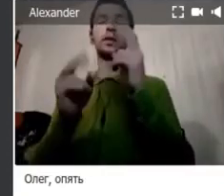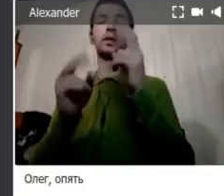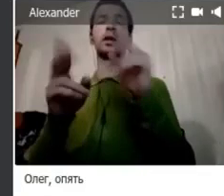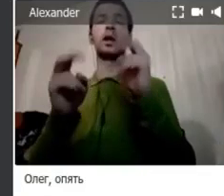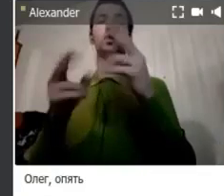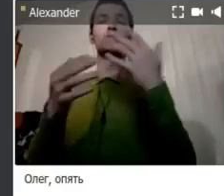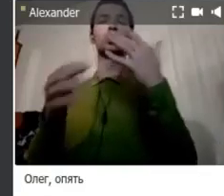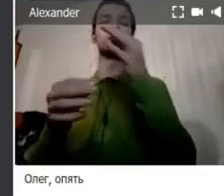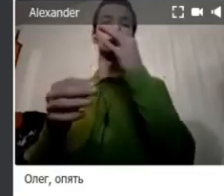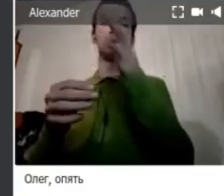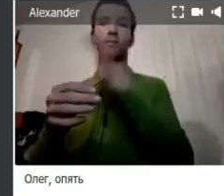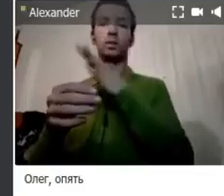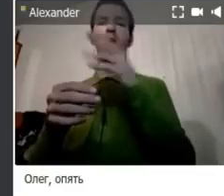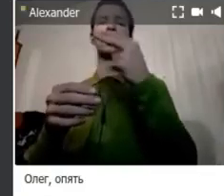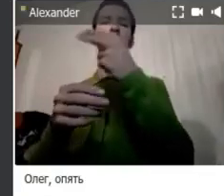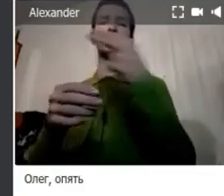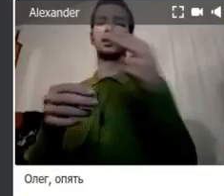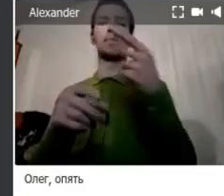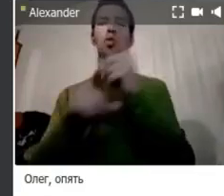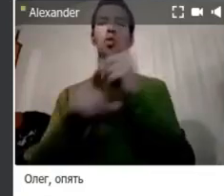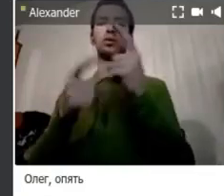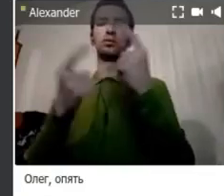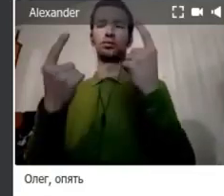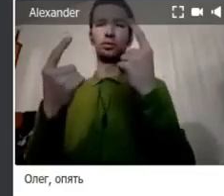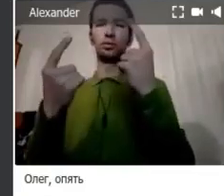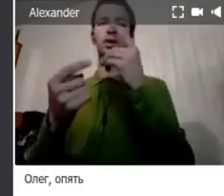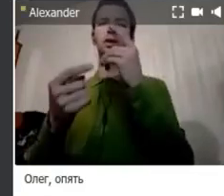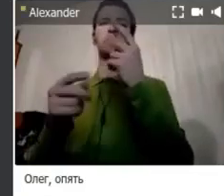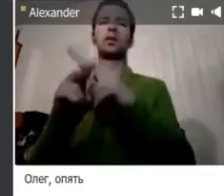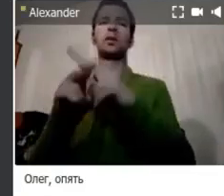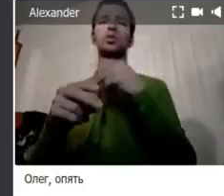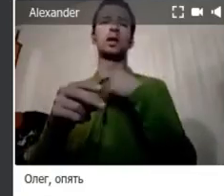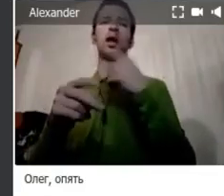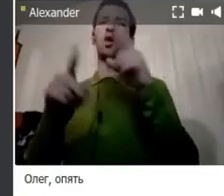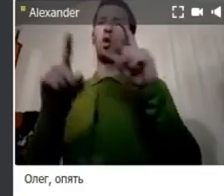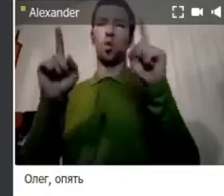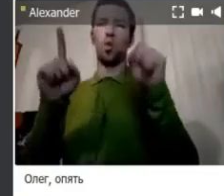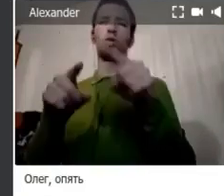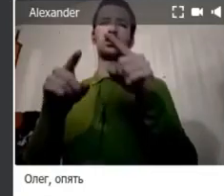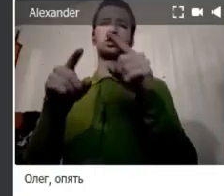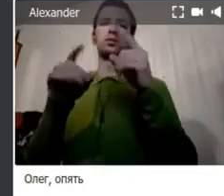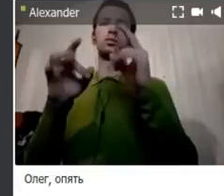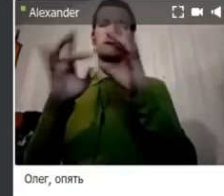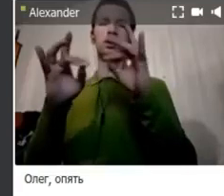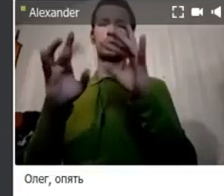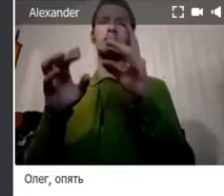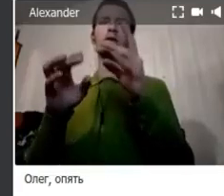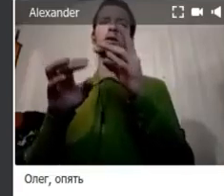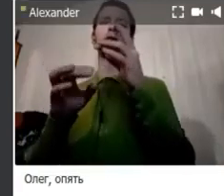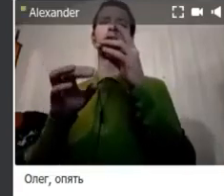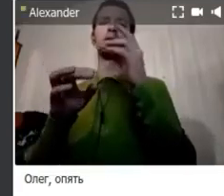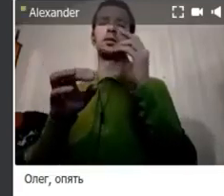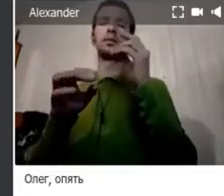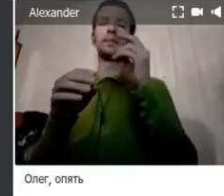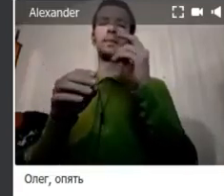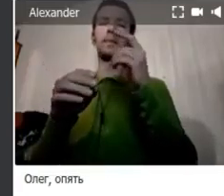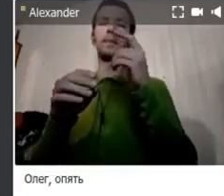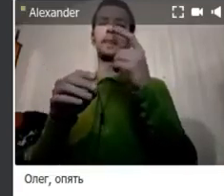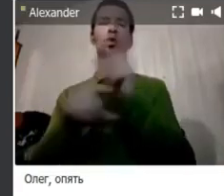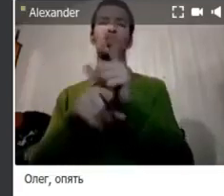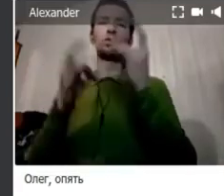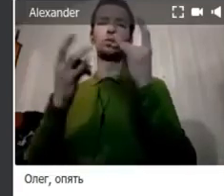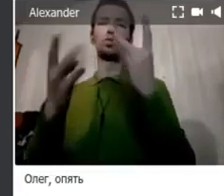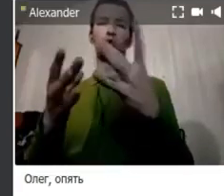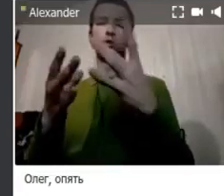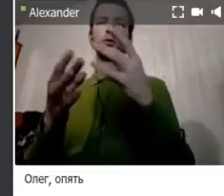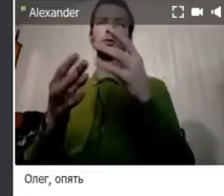двух словах, прям буквально в двух словах, очень простое дам объяснение. Это объяснение не мое собственное, я